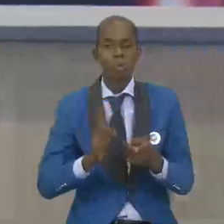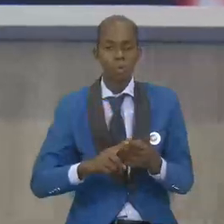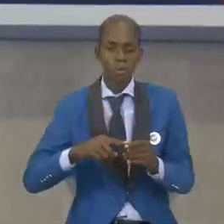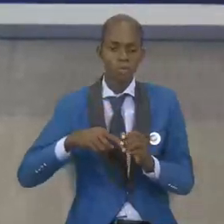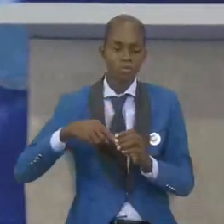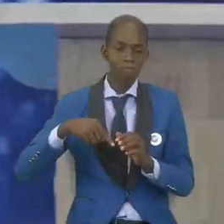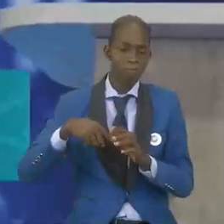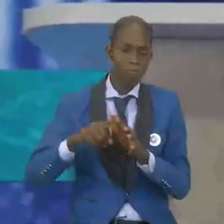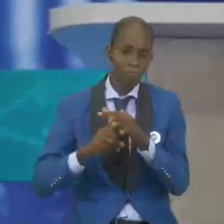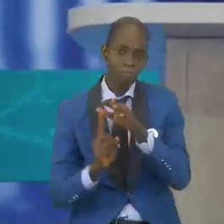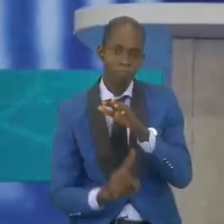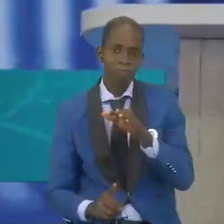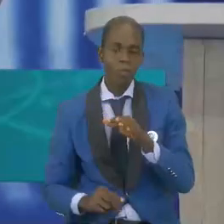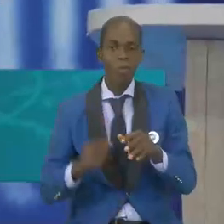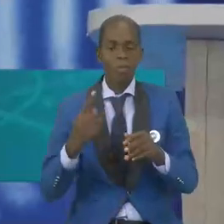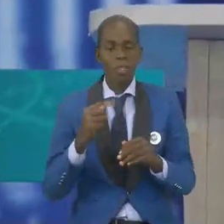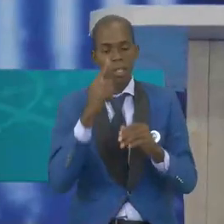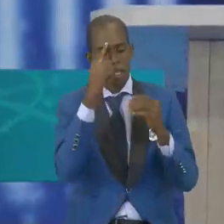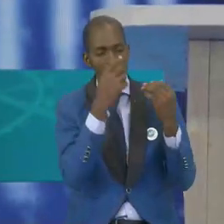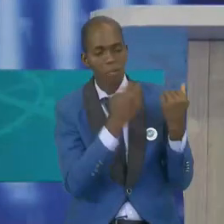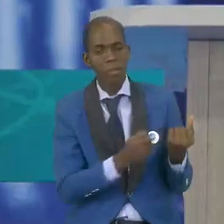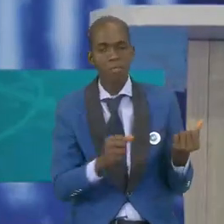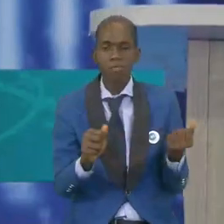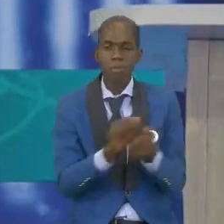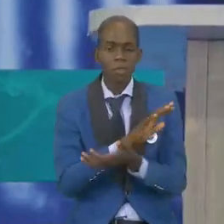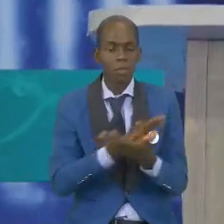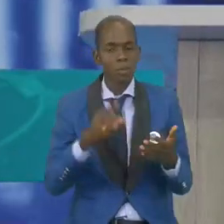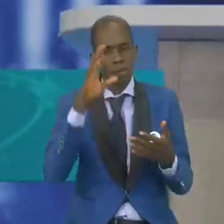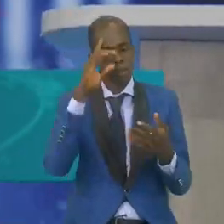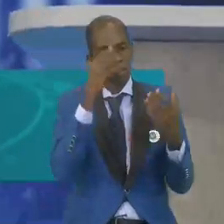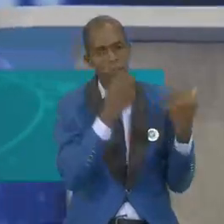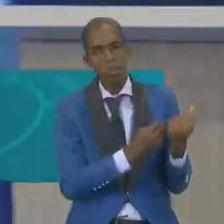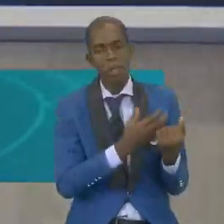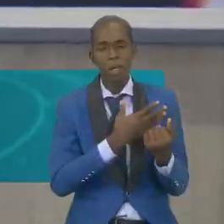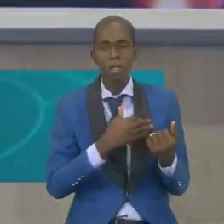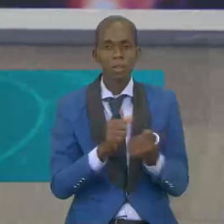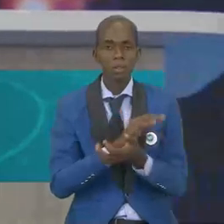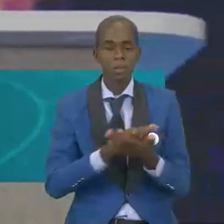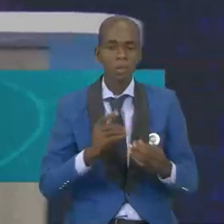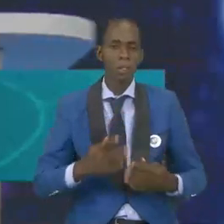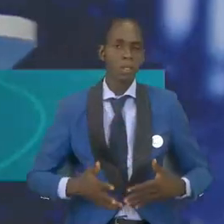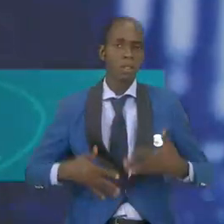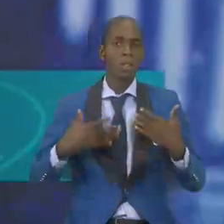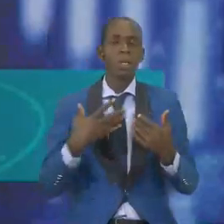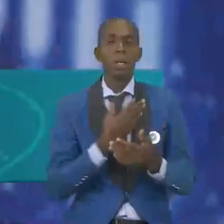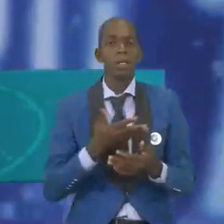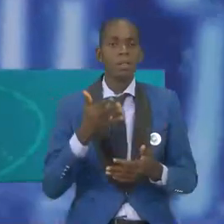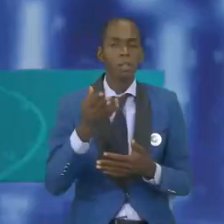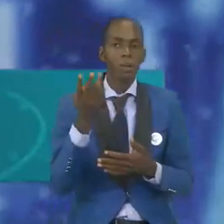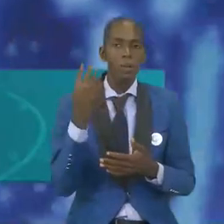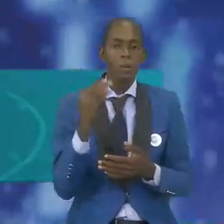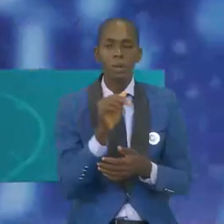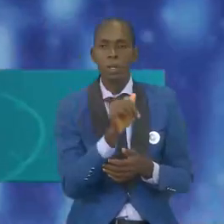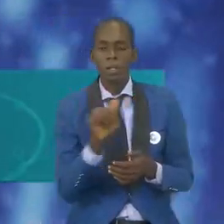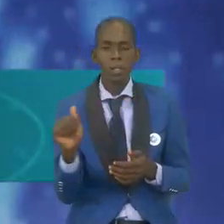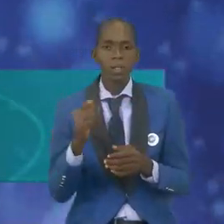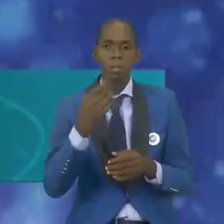Dieu. Il voulait enfoncer sa foi, détruire sa foi, déstabiliser sa